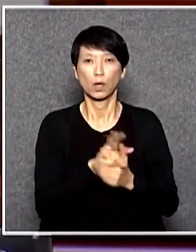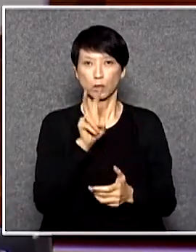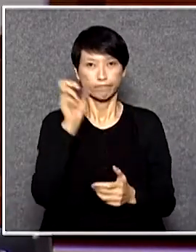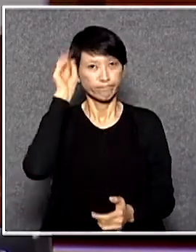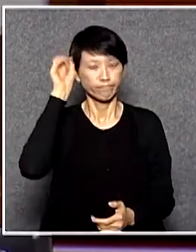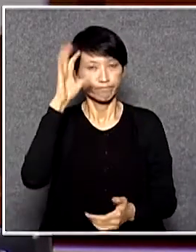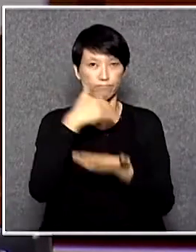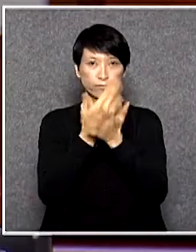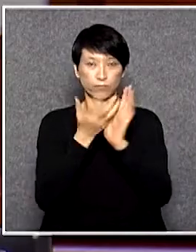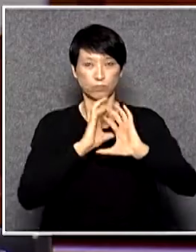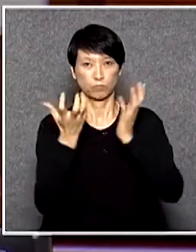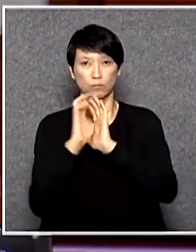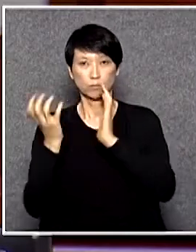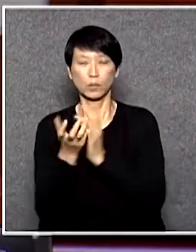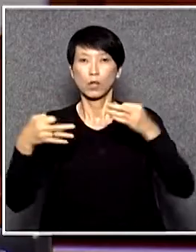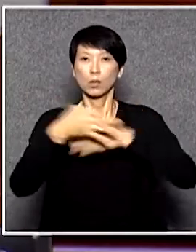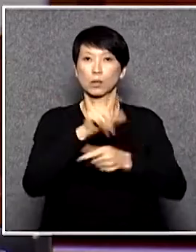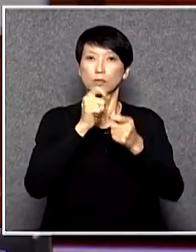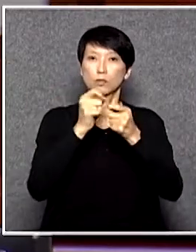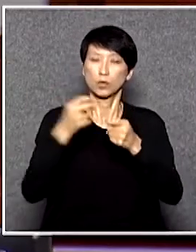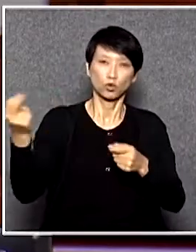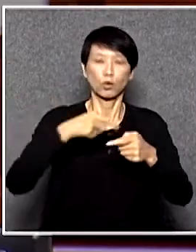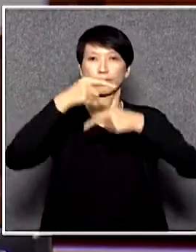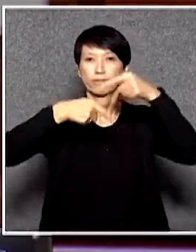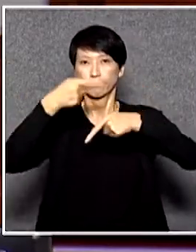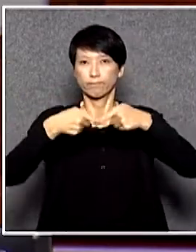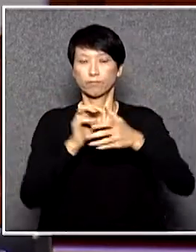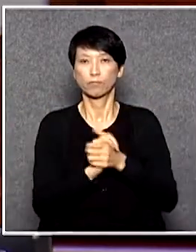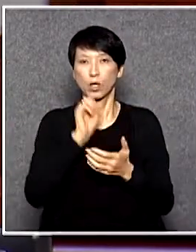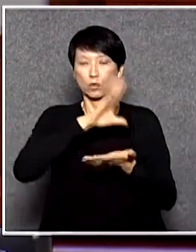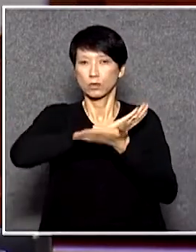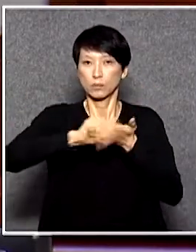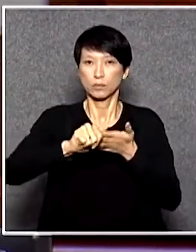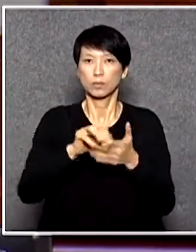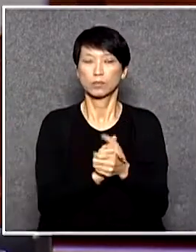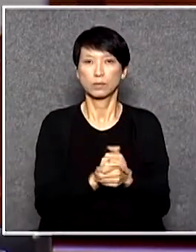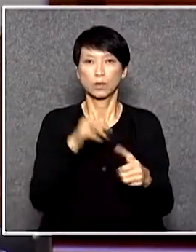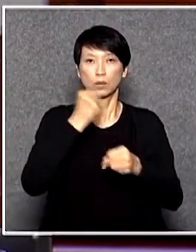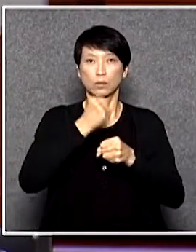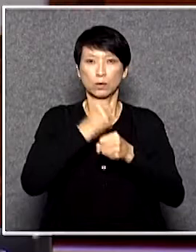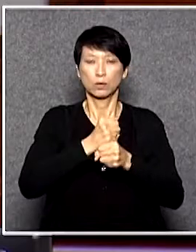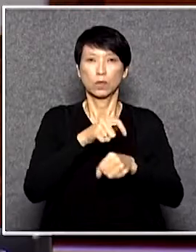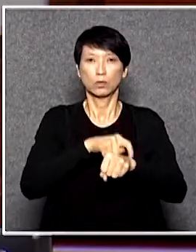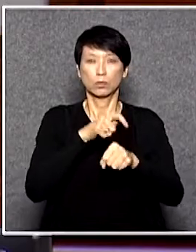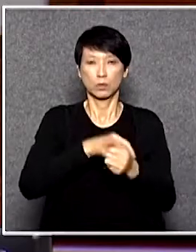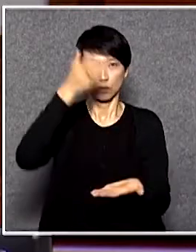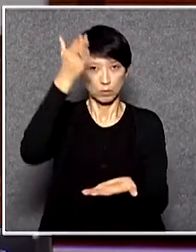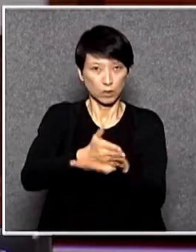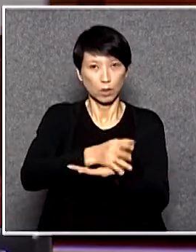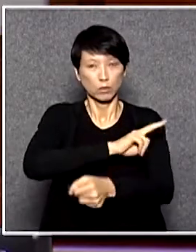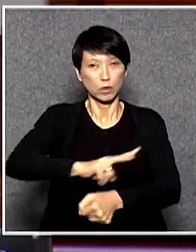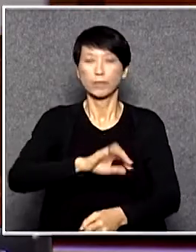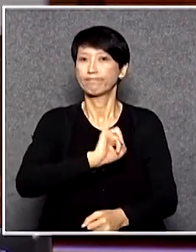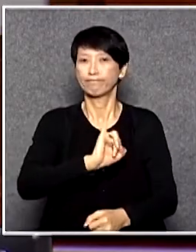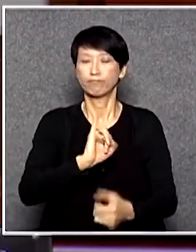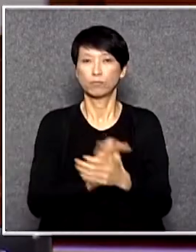業和工種，合約細節就再討論，強調規管工時不應該一刀切執行。在上個禮